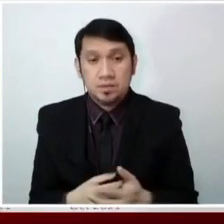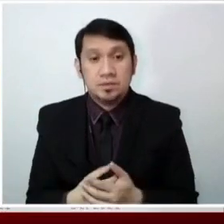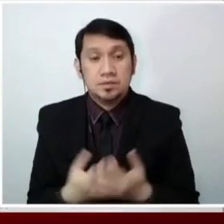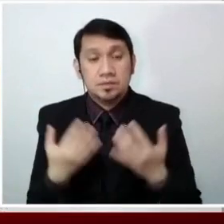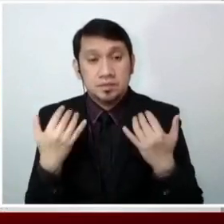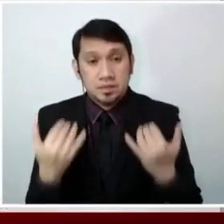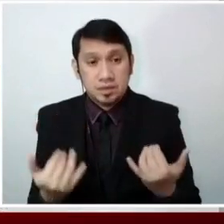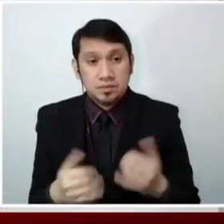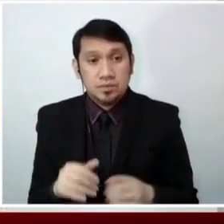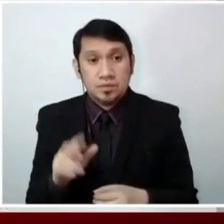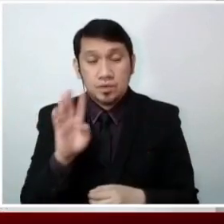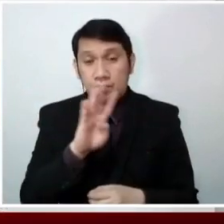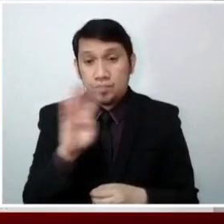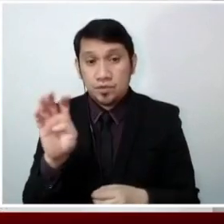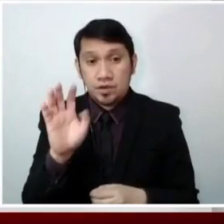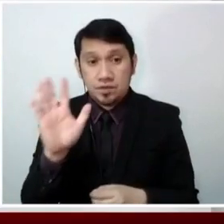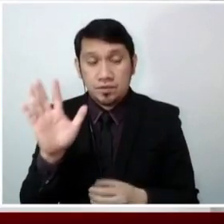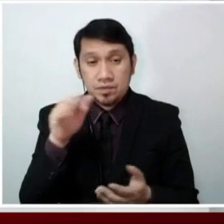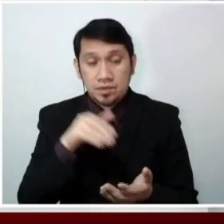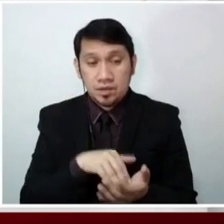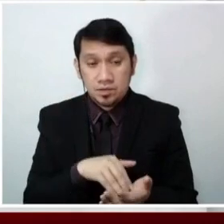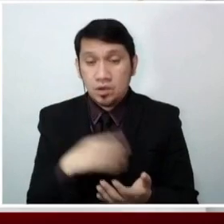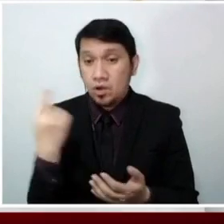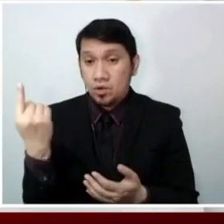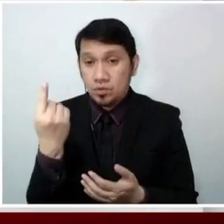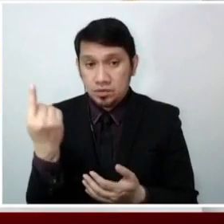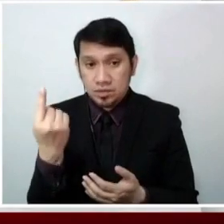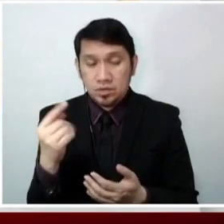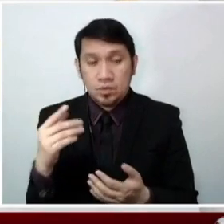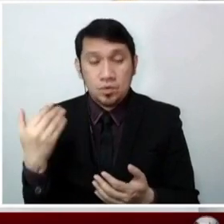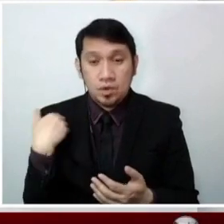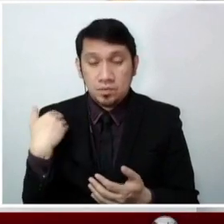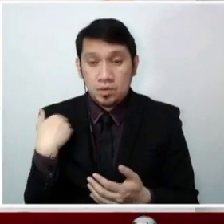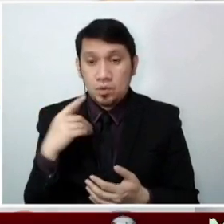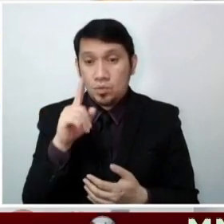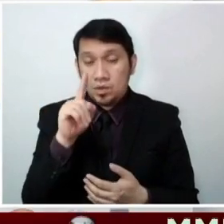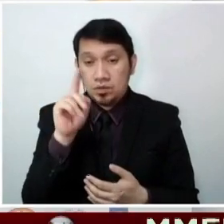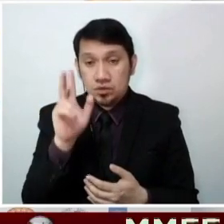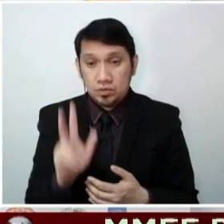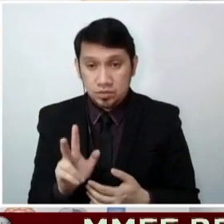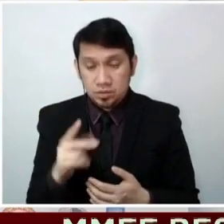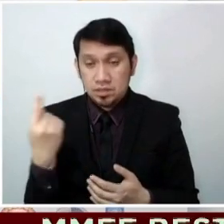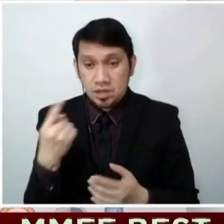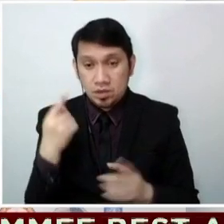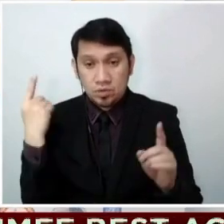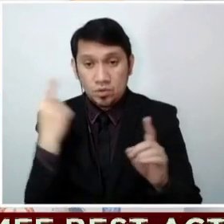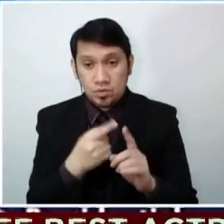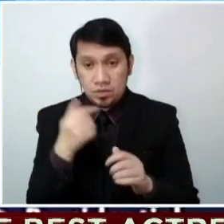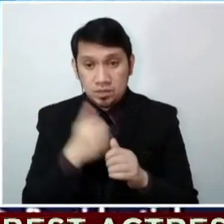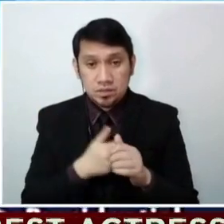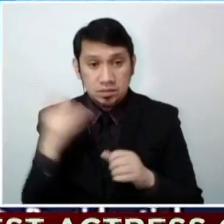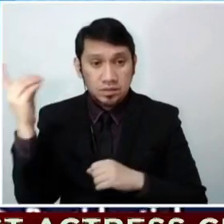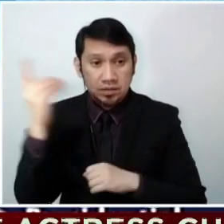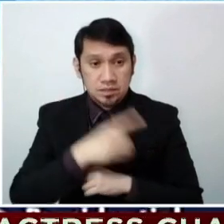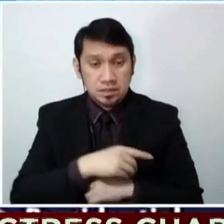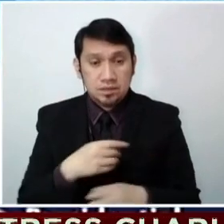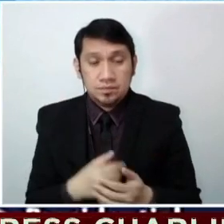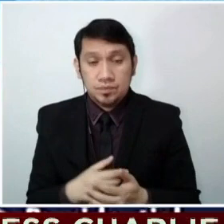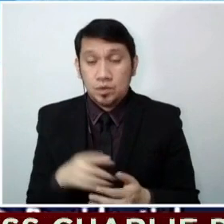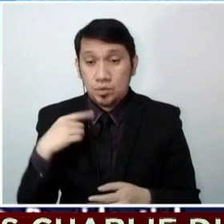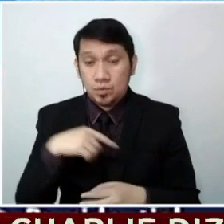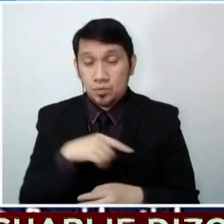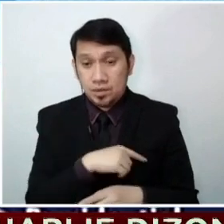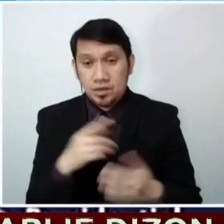average, nasa higit 405,000 doses lang o wala pang 1/3 ng target ang naibabakuna kada araw. Ina-address na po natin